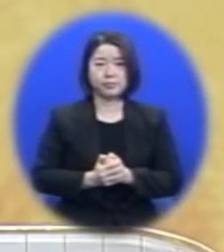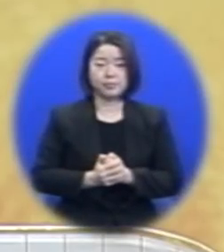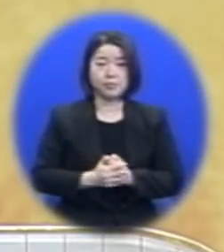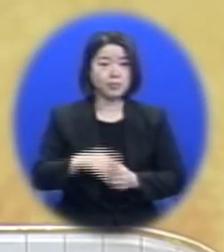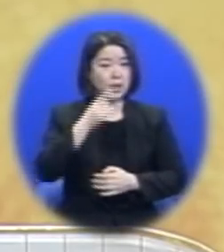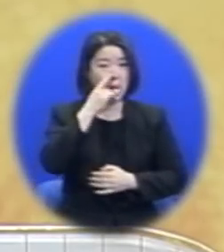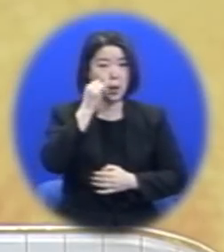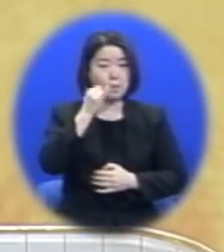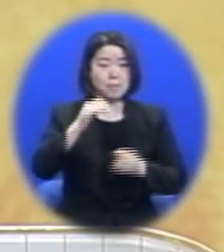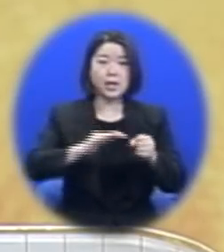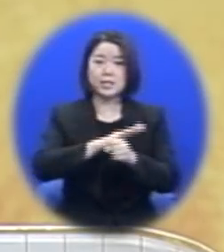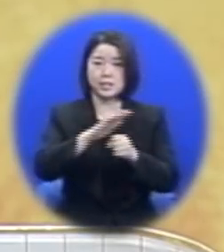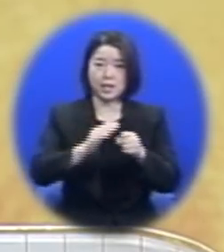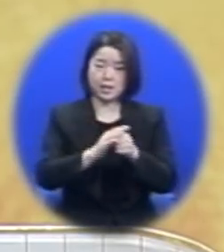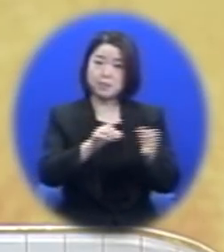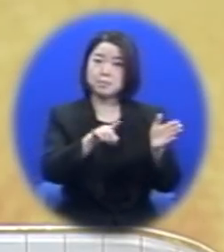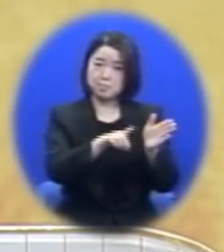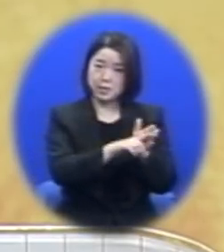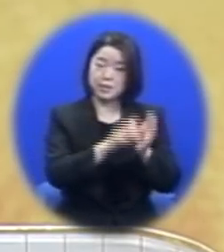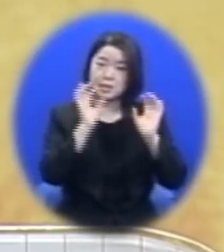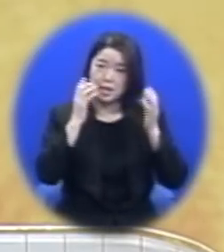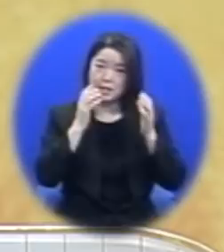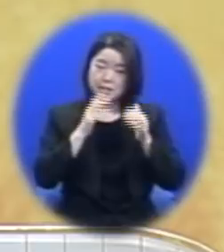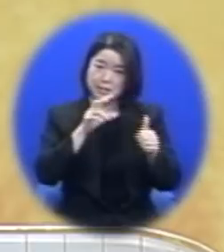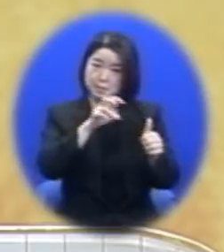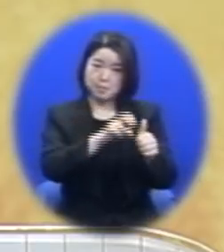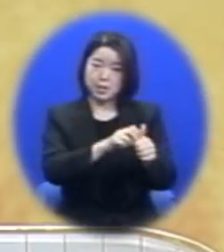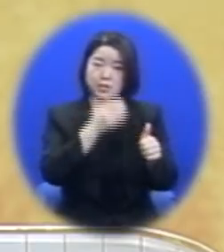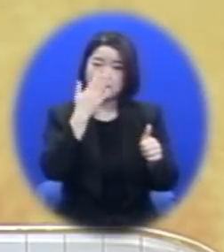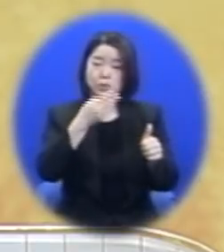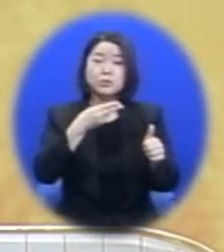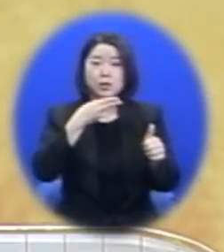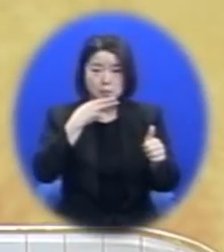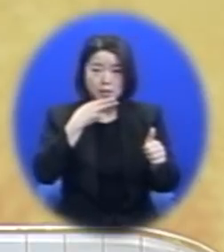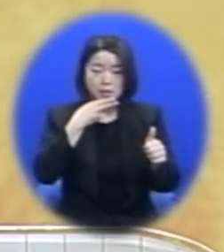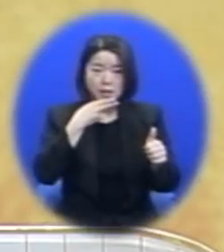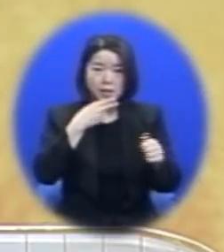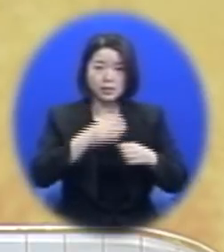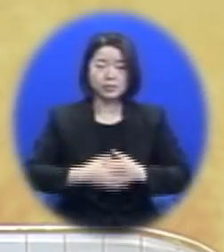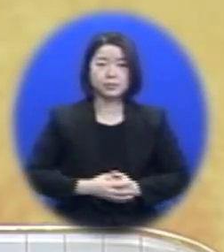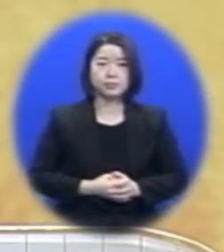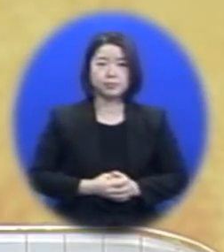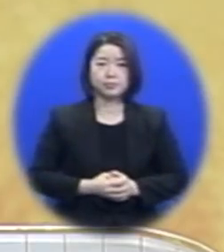엄마의 사랑을 믿는 아이를 배신할 수가 없었다.